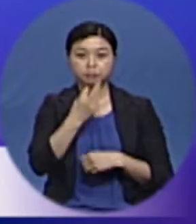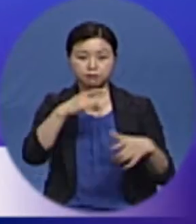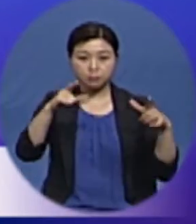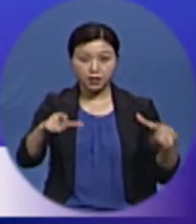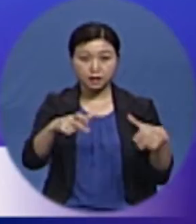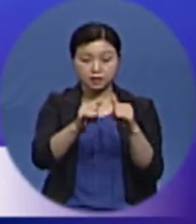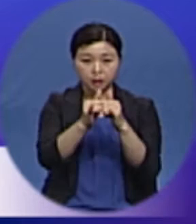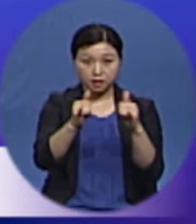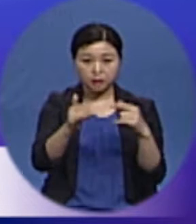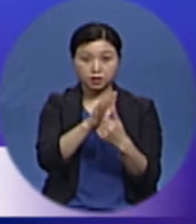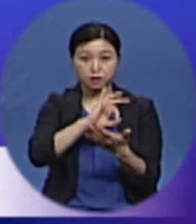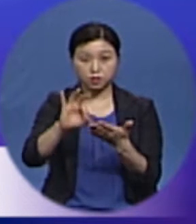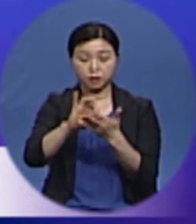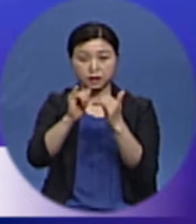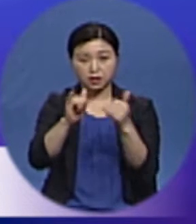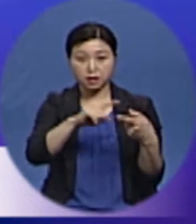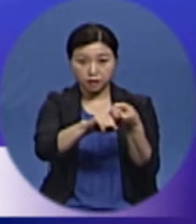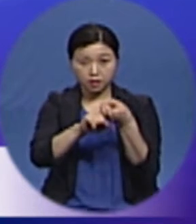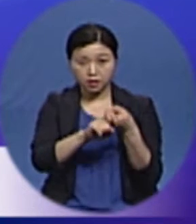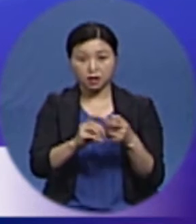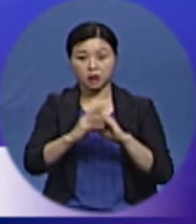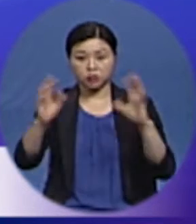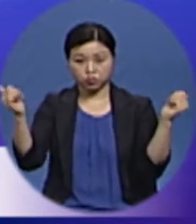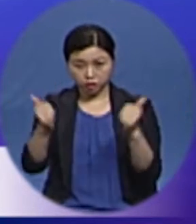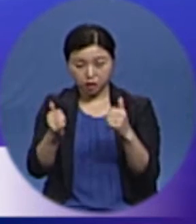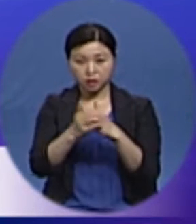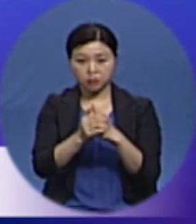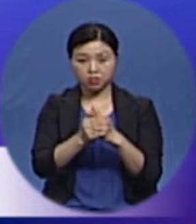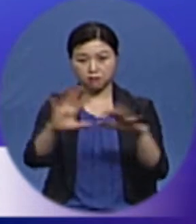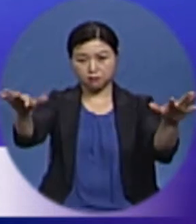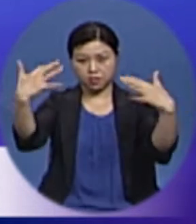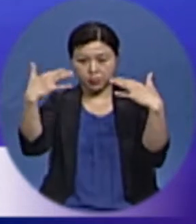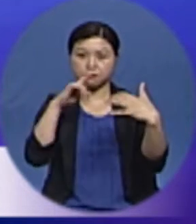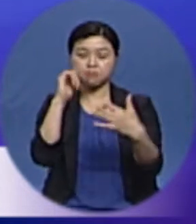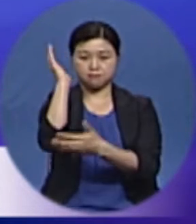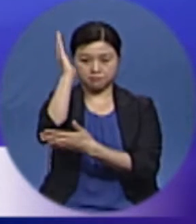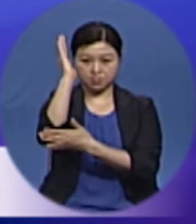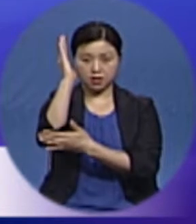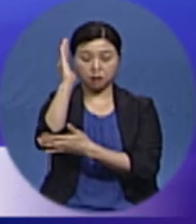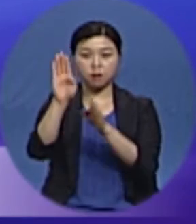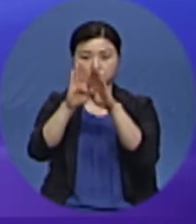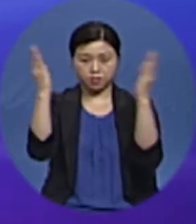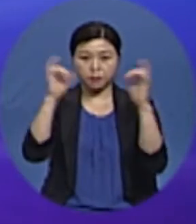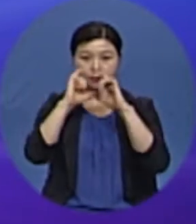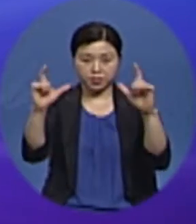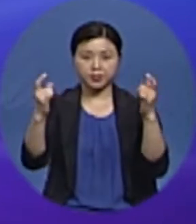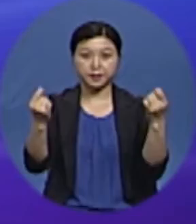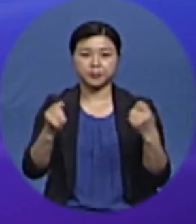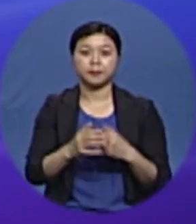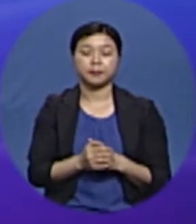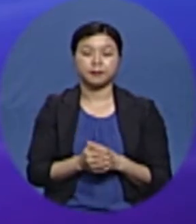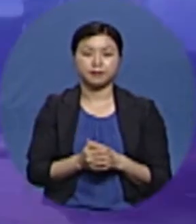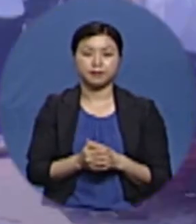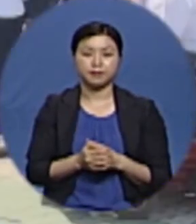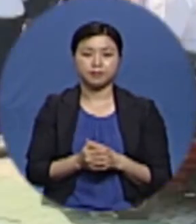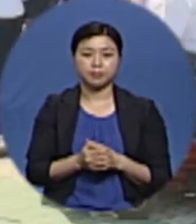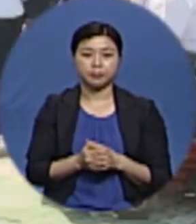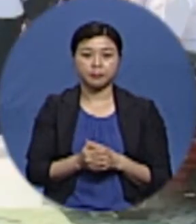서울지역 장애인 소비자연대가 국회 앞에서 기자회견을 열고 출범을 선포했습니다.